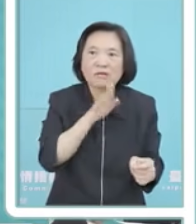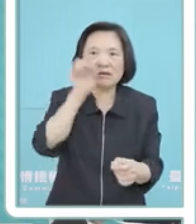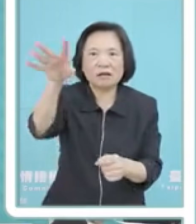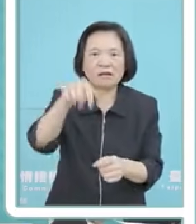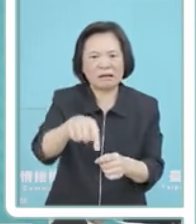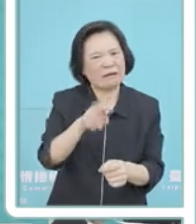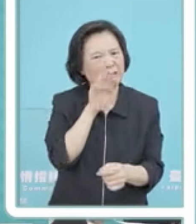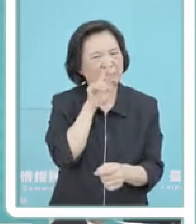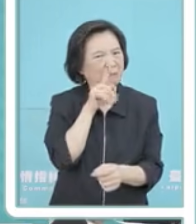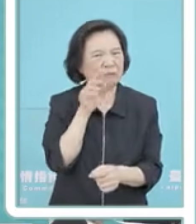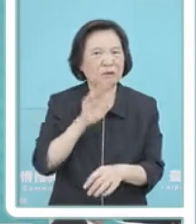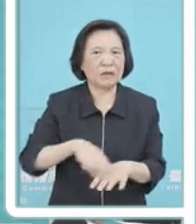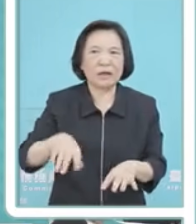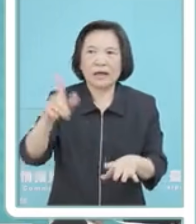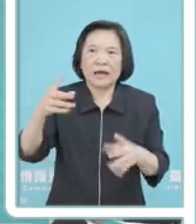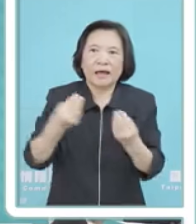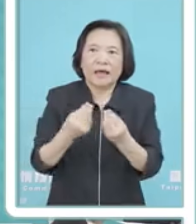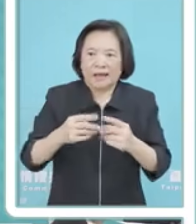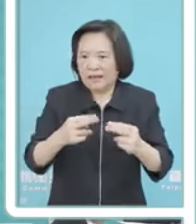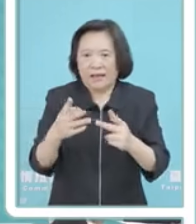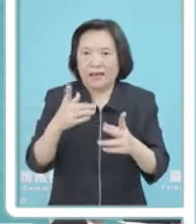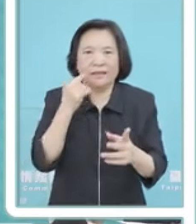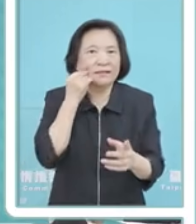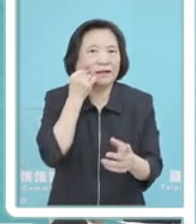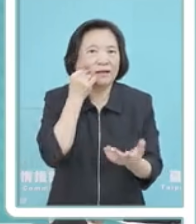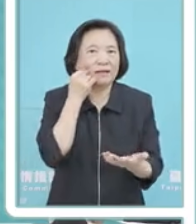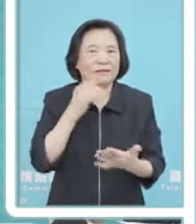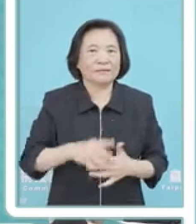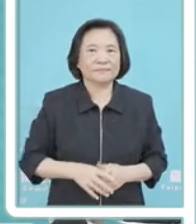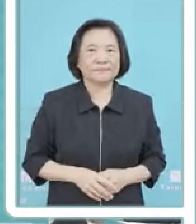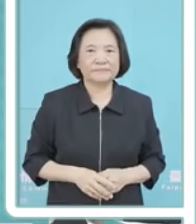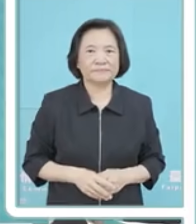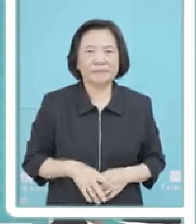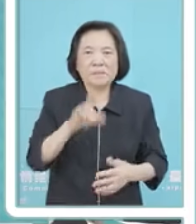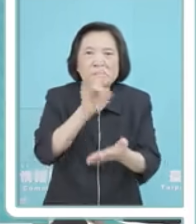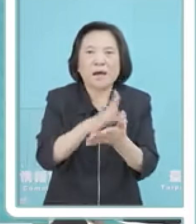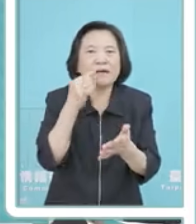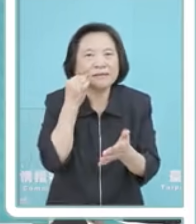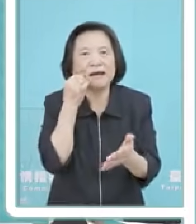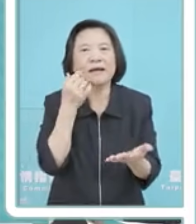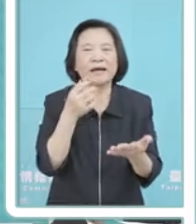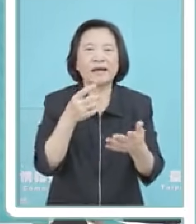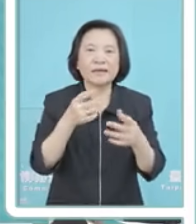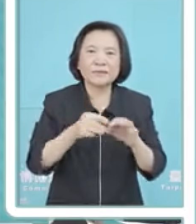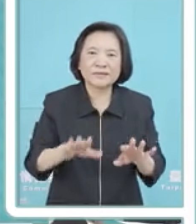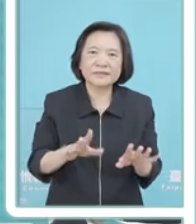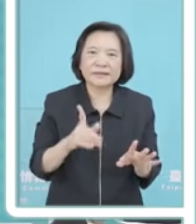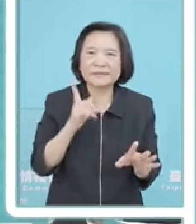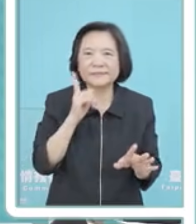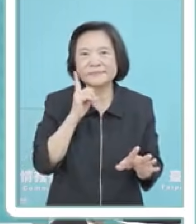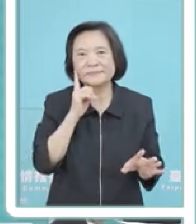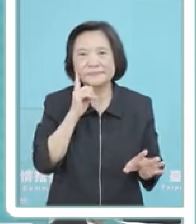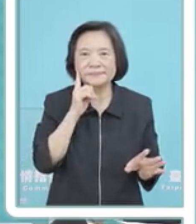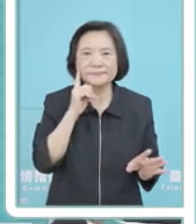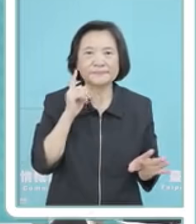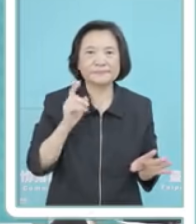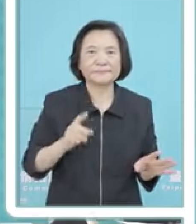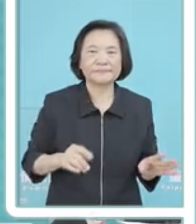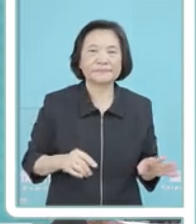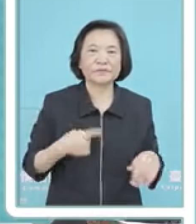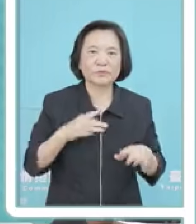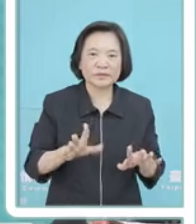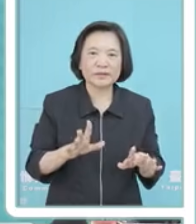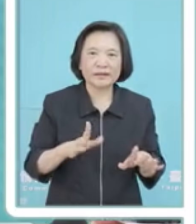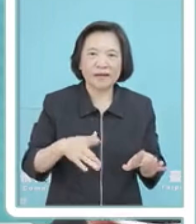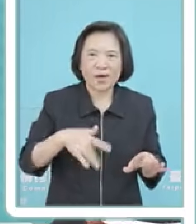问题，他要修也不是一天可以修起来的。所以，那当然是这样的哦。我们当然现在知道问题，